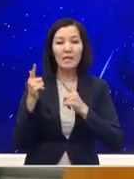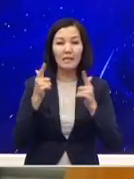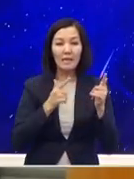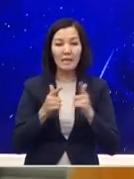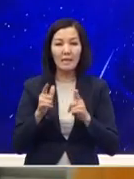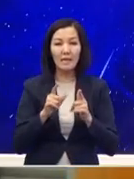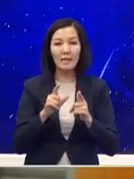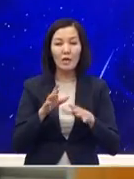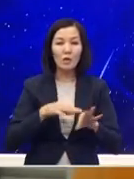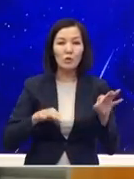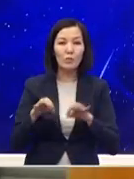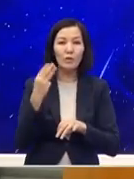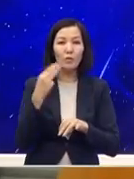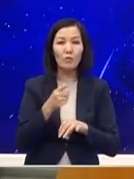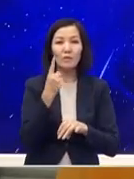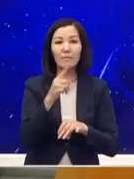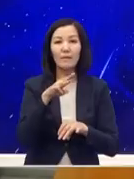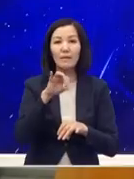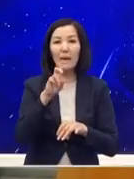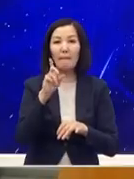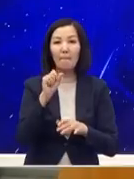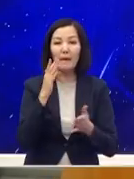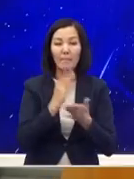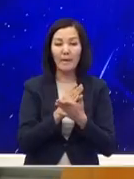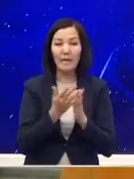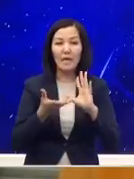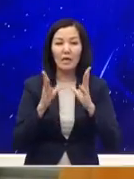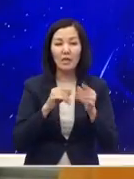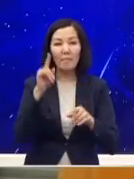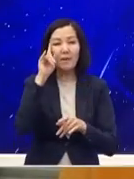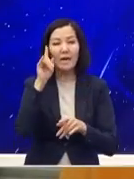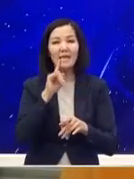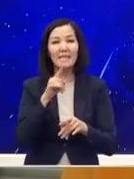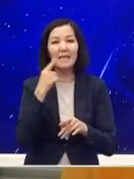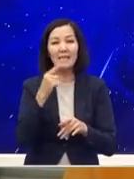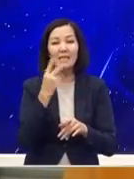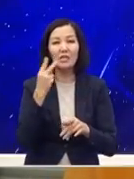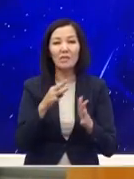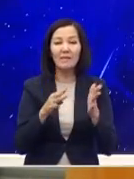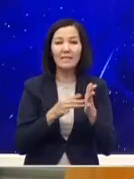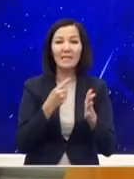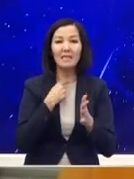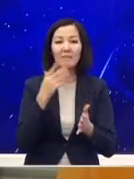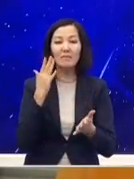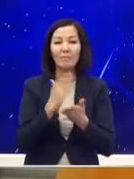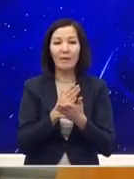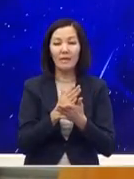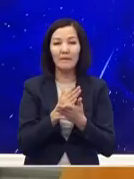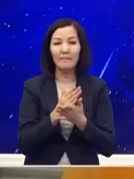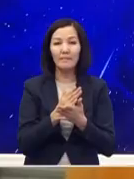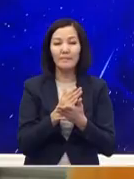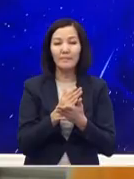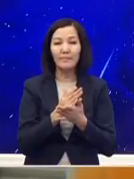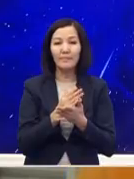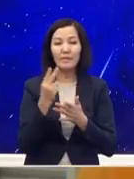жобасында 31 таңба бар. Оның ішінде жалпы қазақ тілінде 28 дыбыс бар, төл дыбыс. Сол